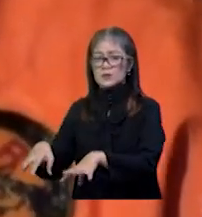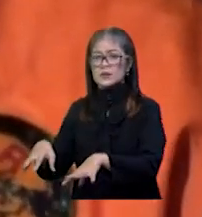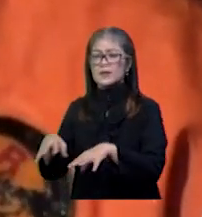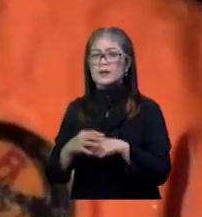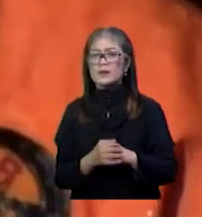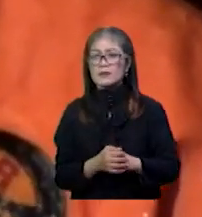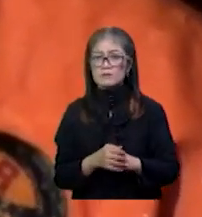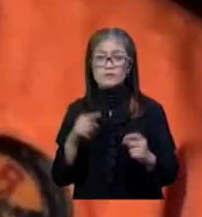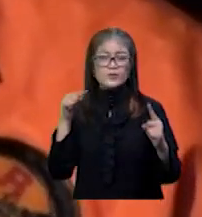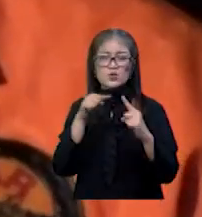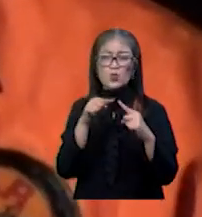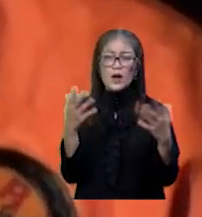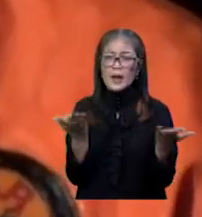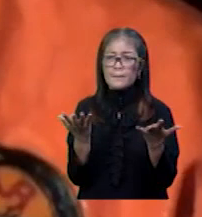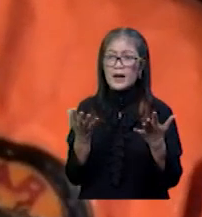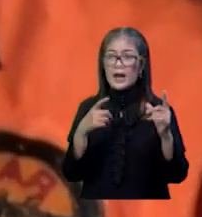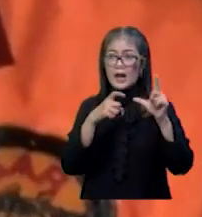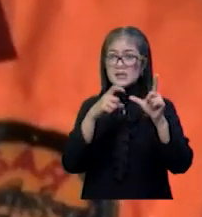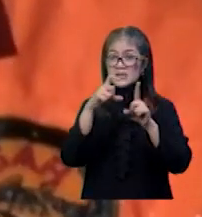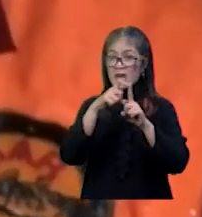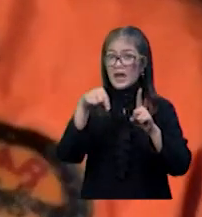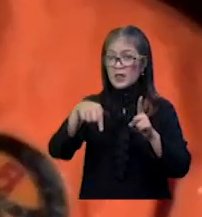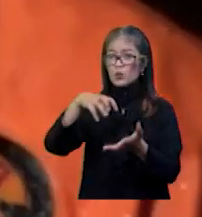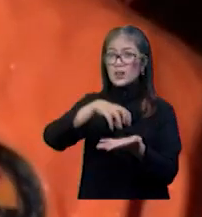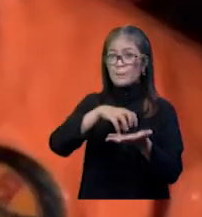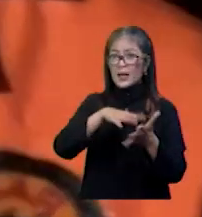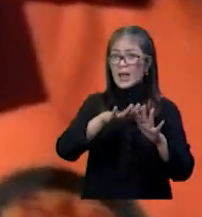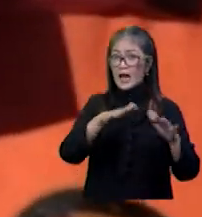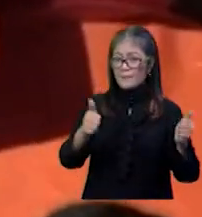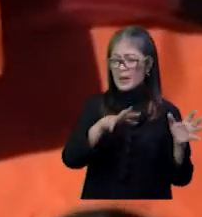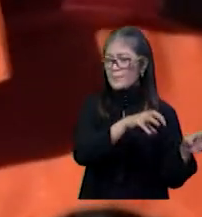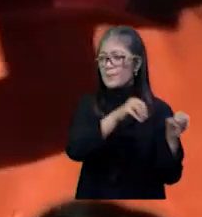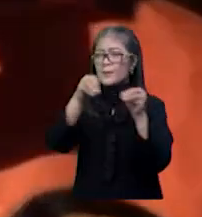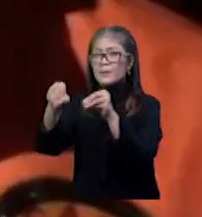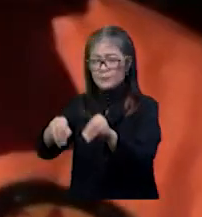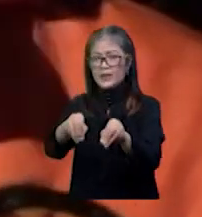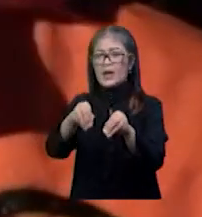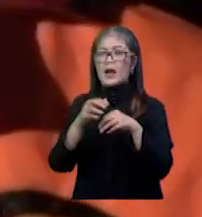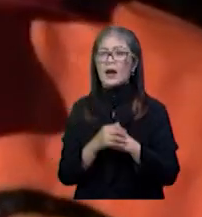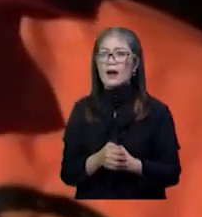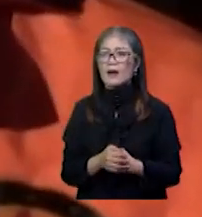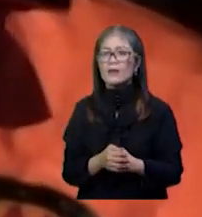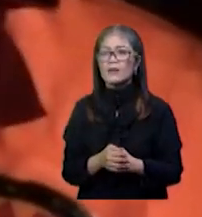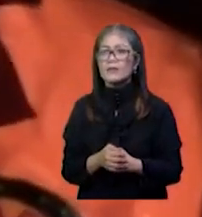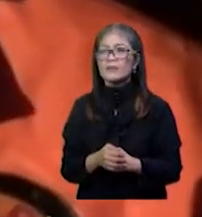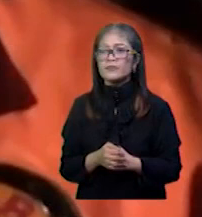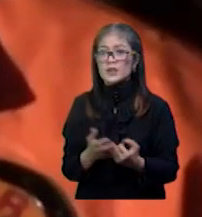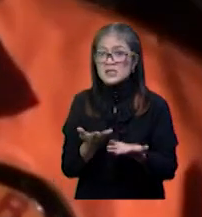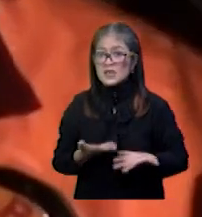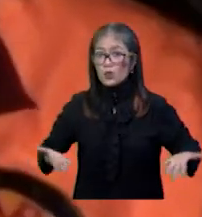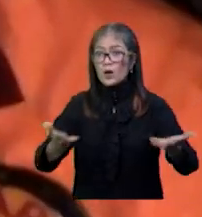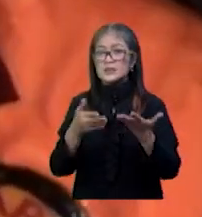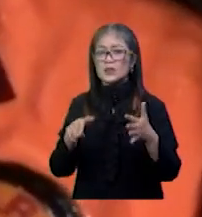29 sebagai pengusir sementara kondisi terakhir seperti apa untuk saat ini informasi yang kita dapatkan Bendungan